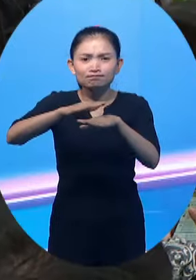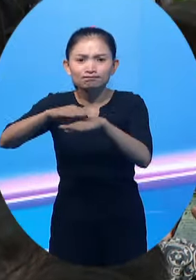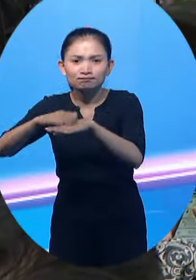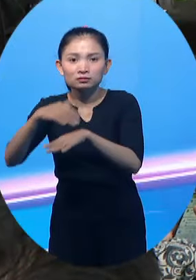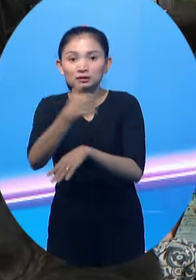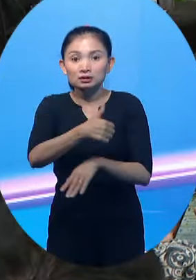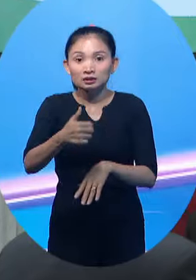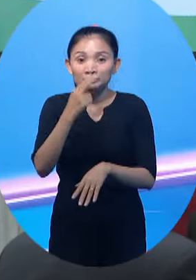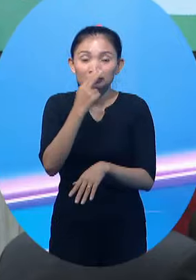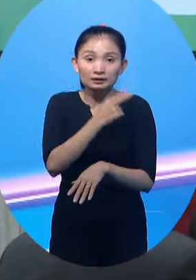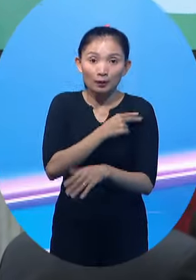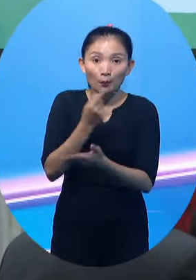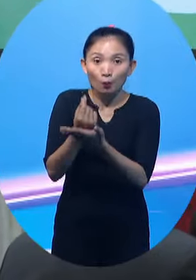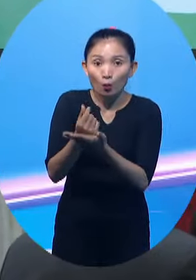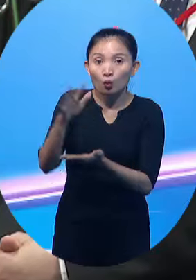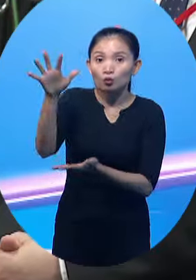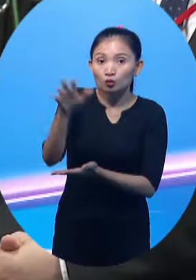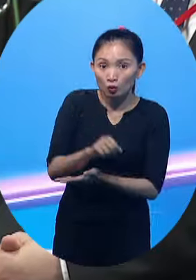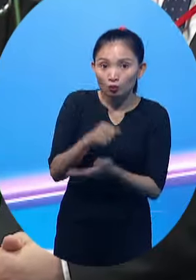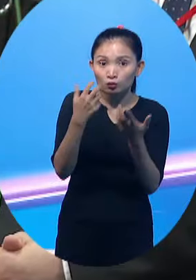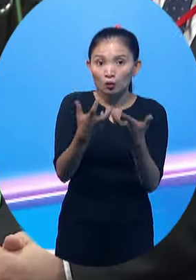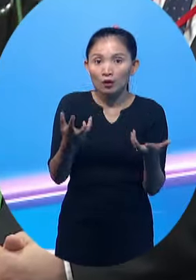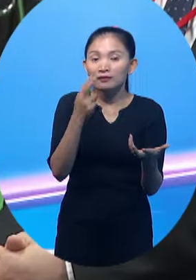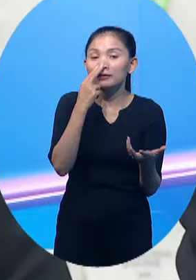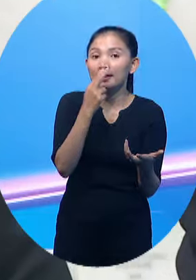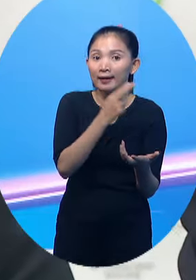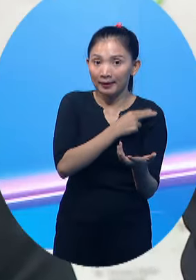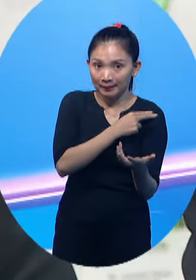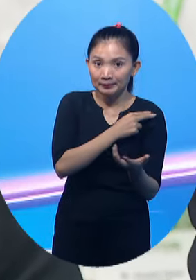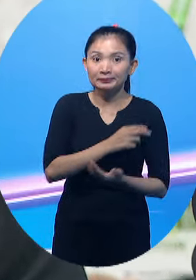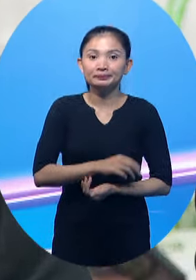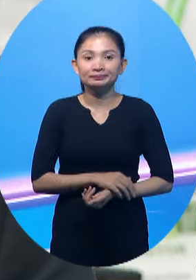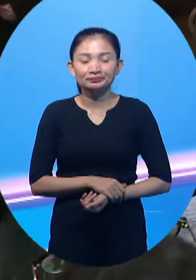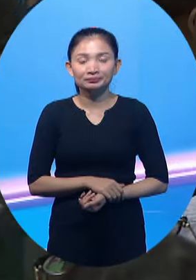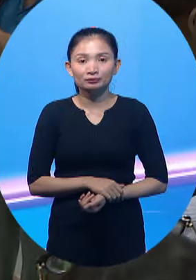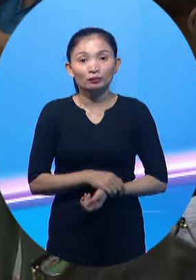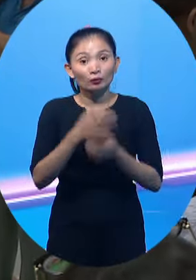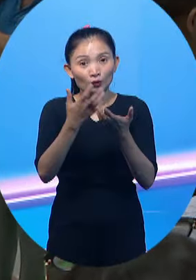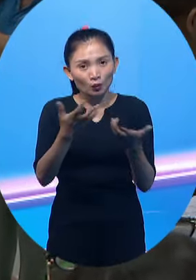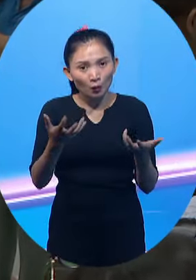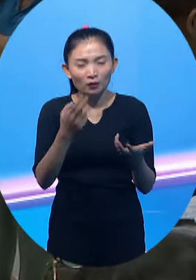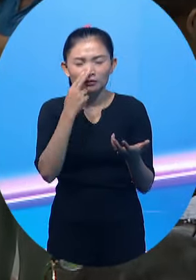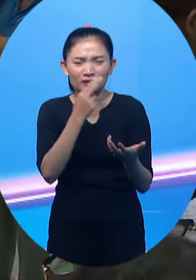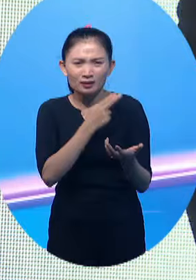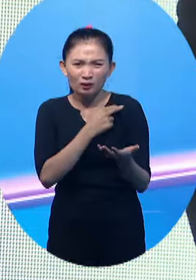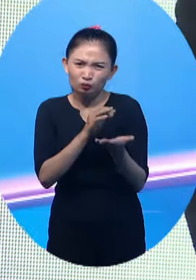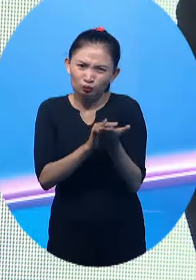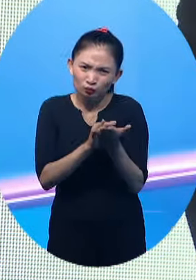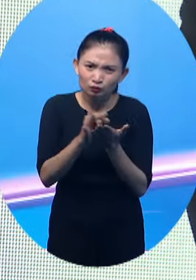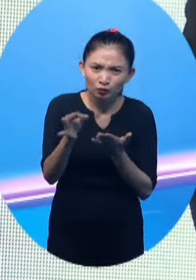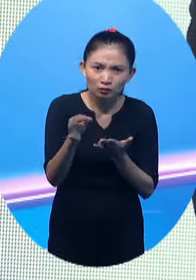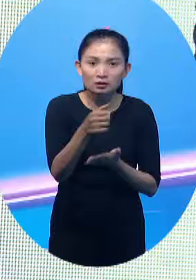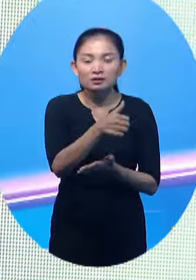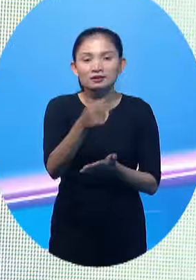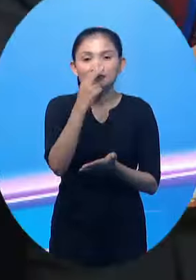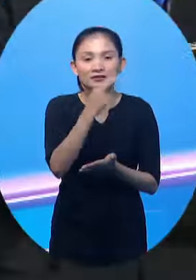trên địa bàn thành phố, thúc đẩy doanh nghiệp phát triển sản xuất kinh doanh theo phương châm hàng Việt Nam chinh phục người Việt bằng chất lượng, thương hiệu, uy tín, góp